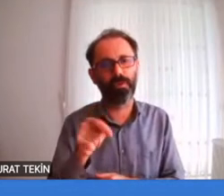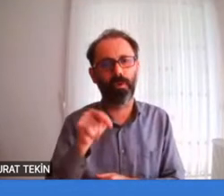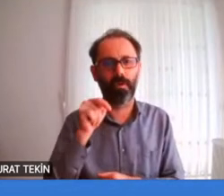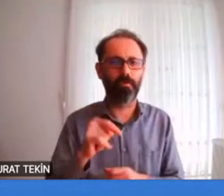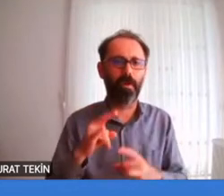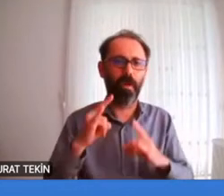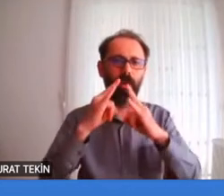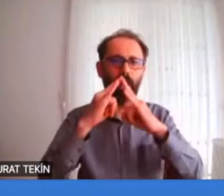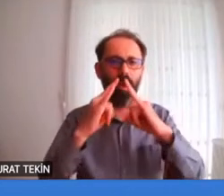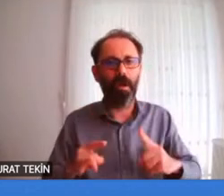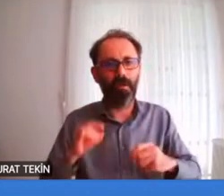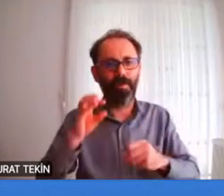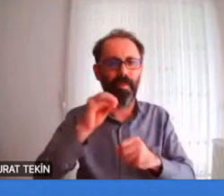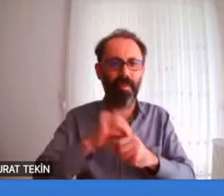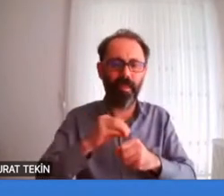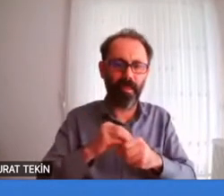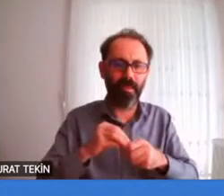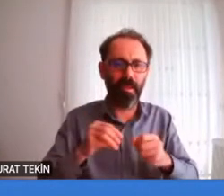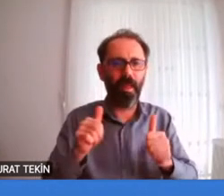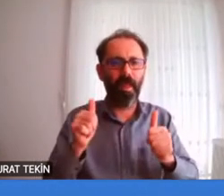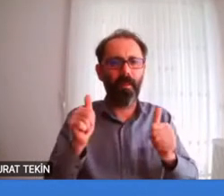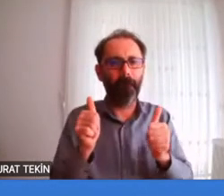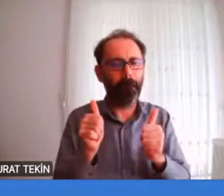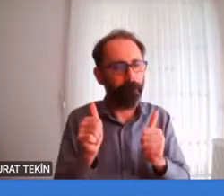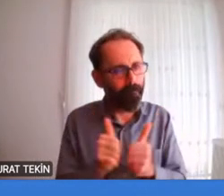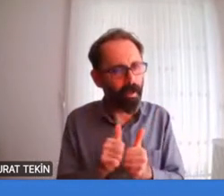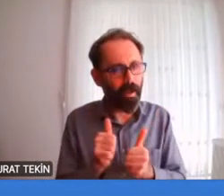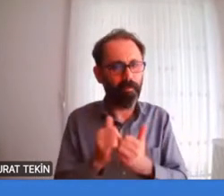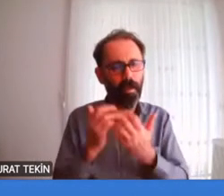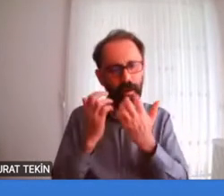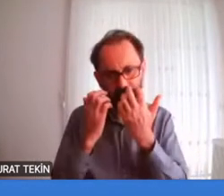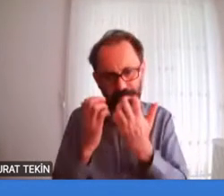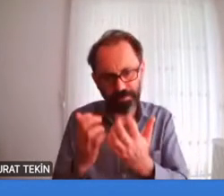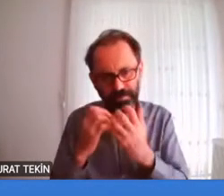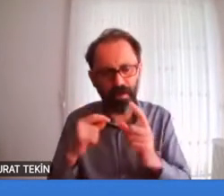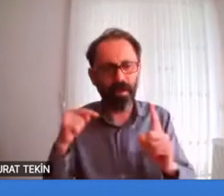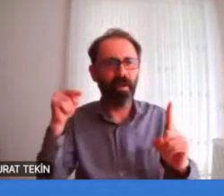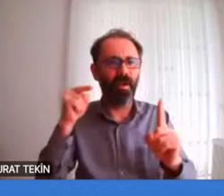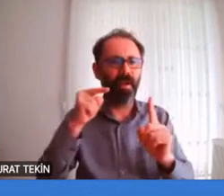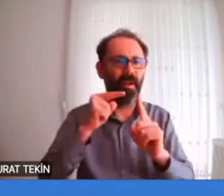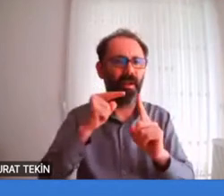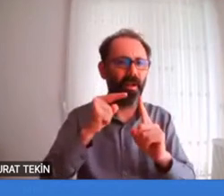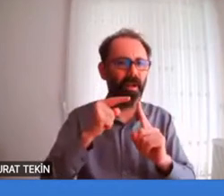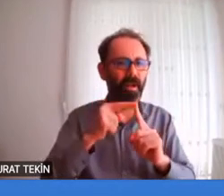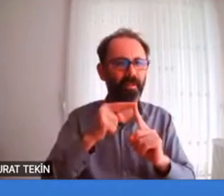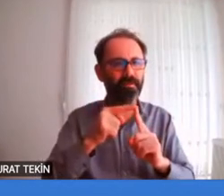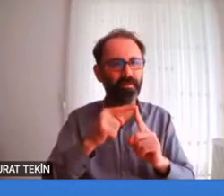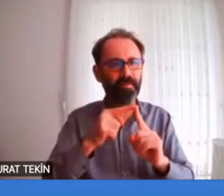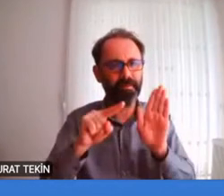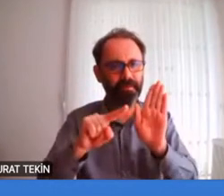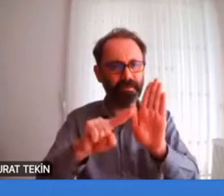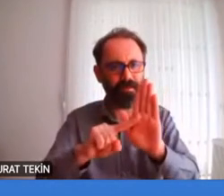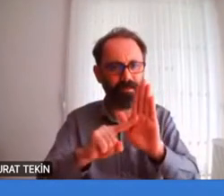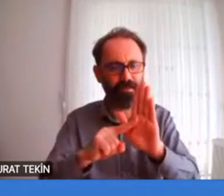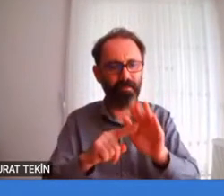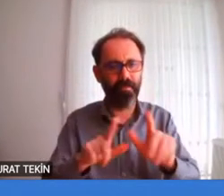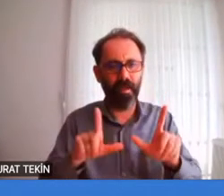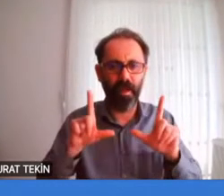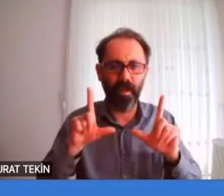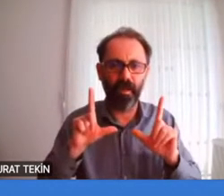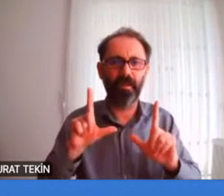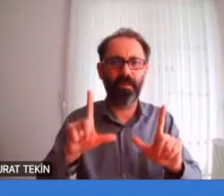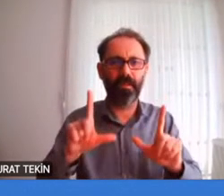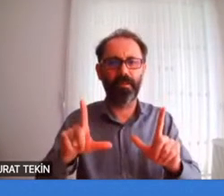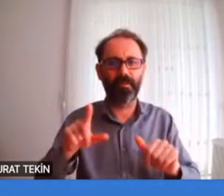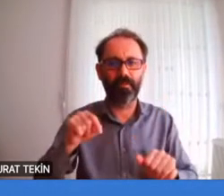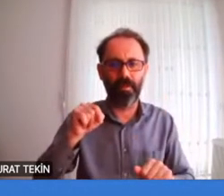zaten destekleyici olarak takımda görev yapıyoruz. O sebeple hedef belirleme ve kendisi ifade etme platformu diyebilirim ben motivasyonun